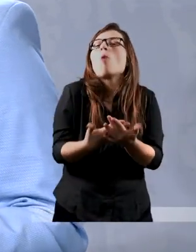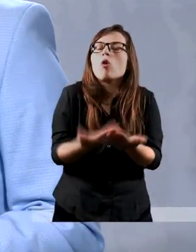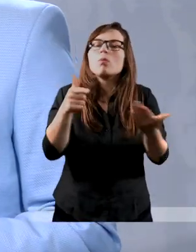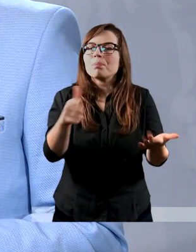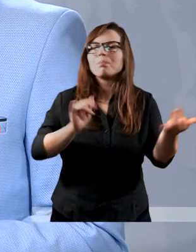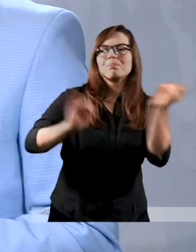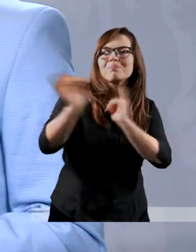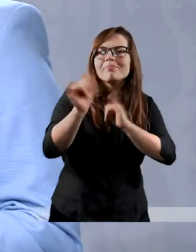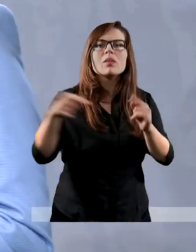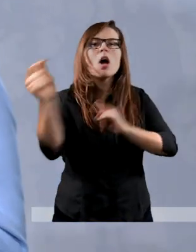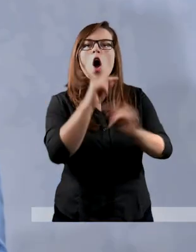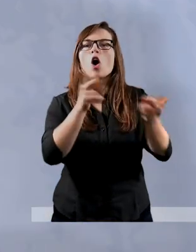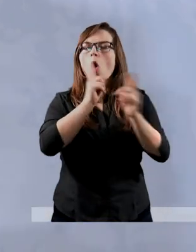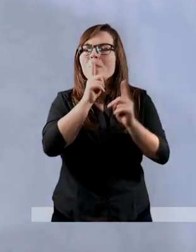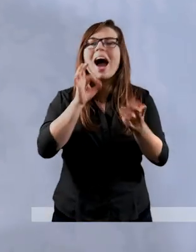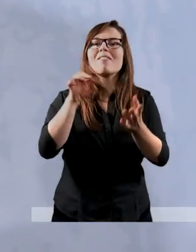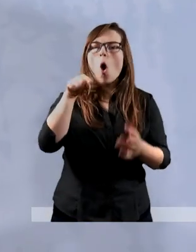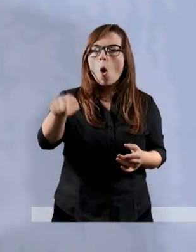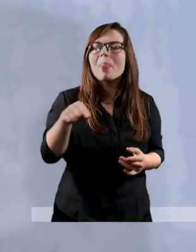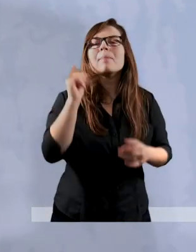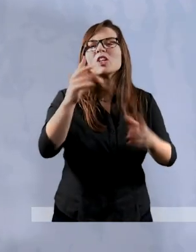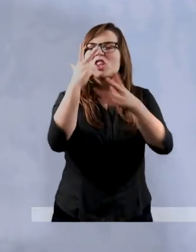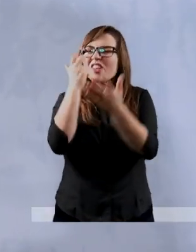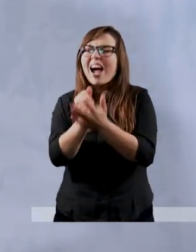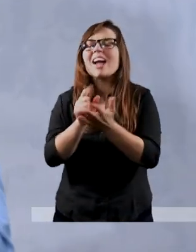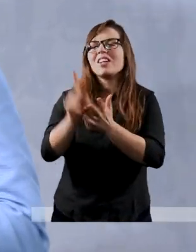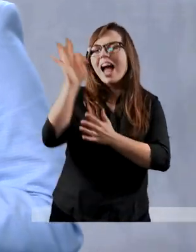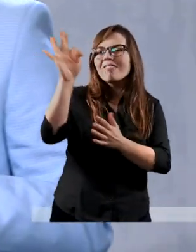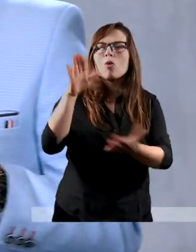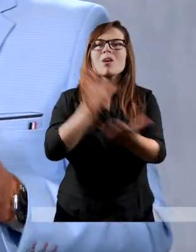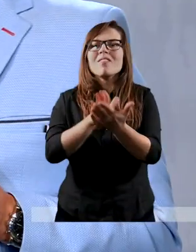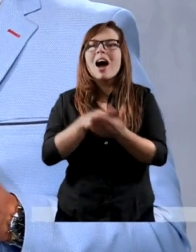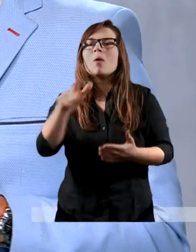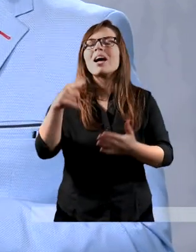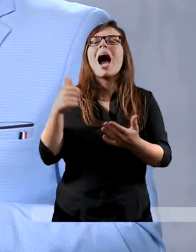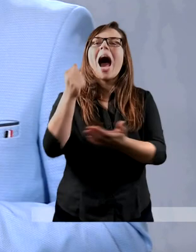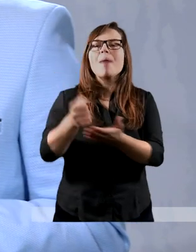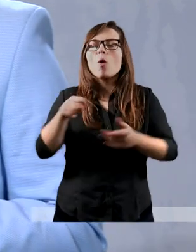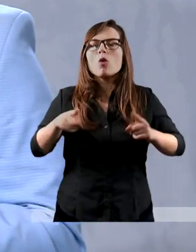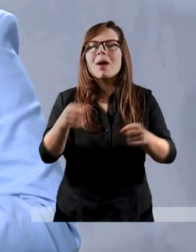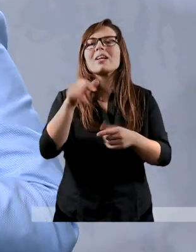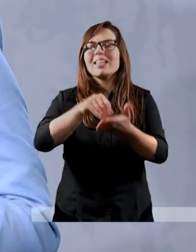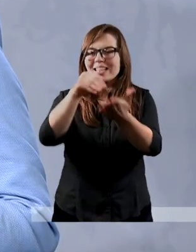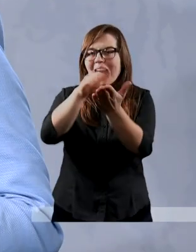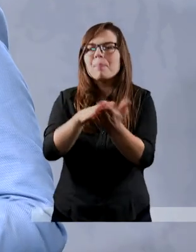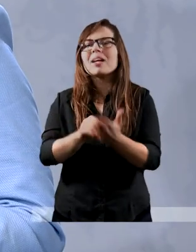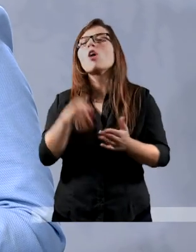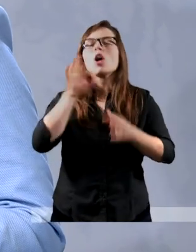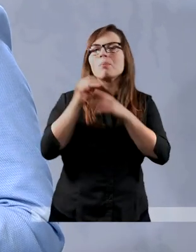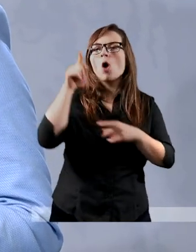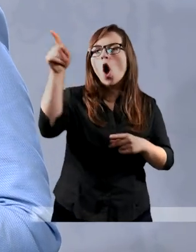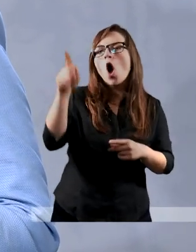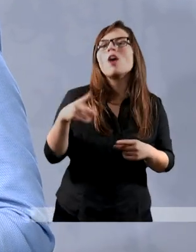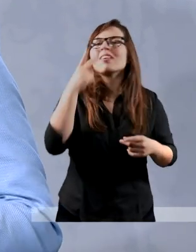to, żeby o Nim świadczyć. Nawet apostołowie w Dziejach Apostolskich jest napisane, mówili, że gdyby oni